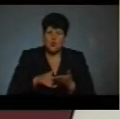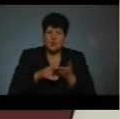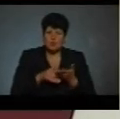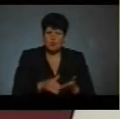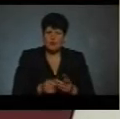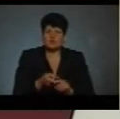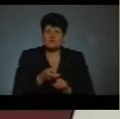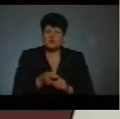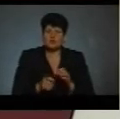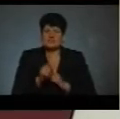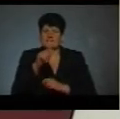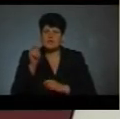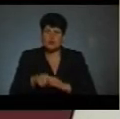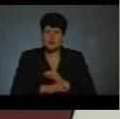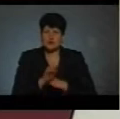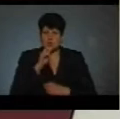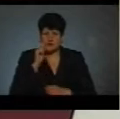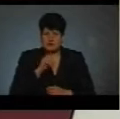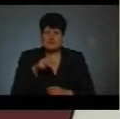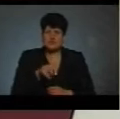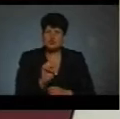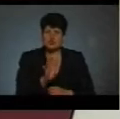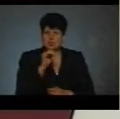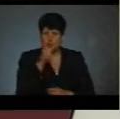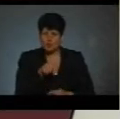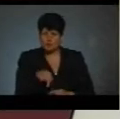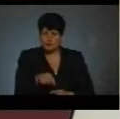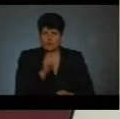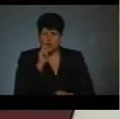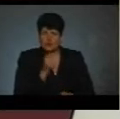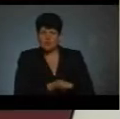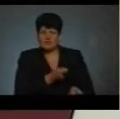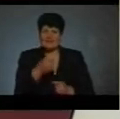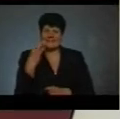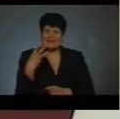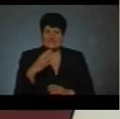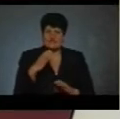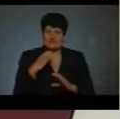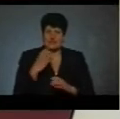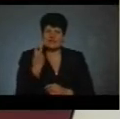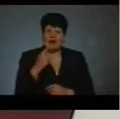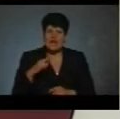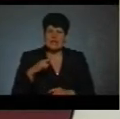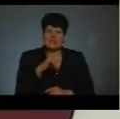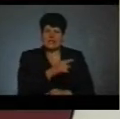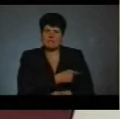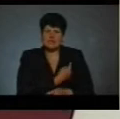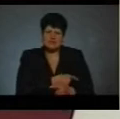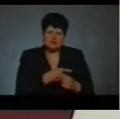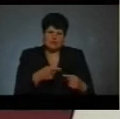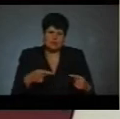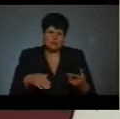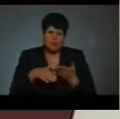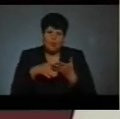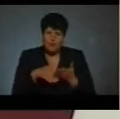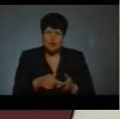України. З 2014 року організація доставила в Україну 30 вантажівок та 2 літаки медичної та гуманітарної допомоги.